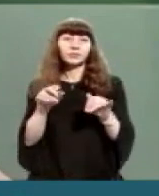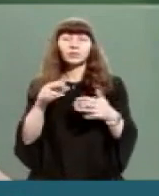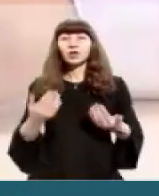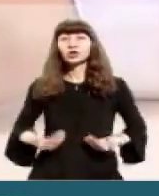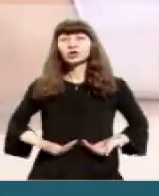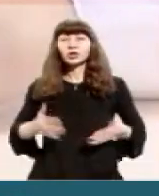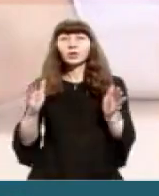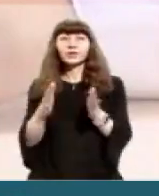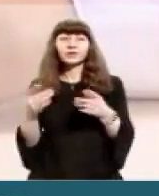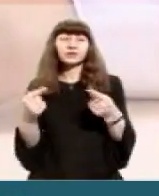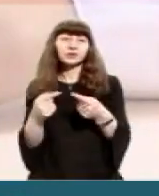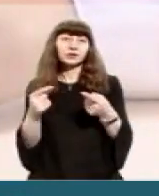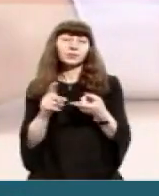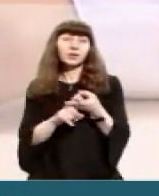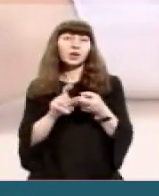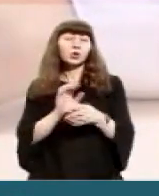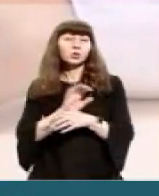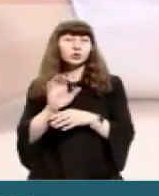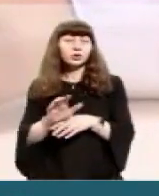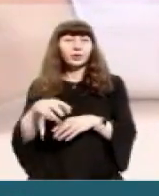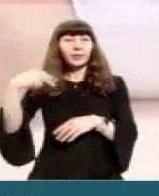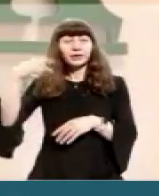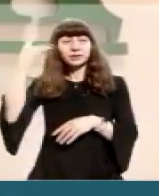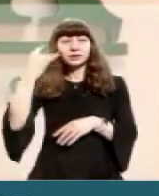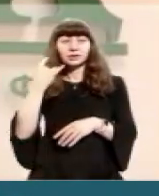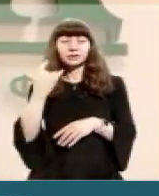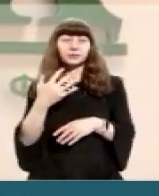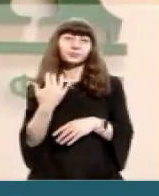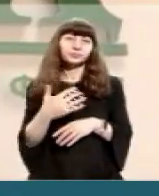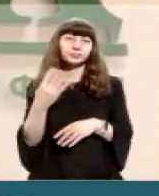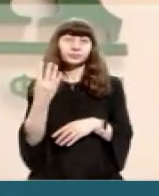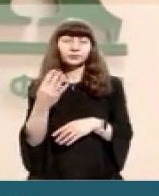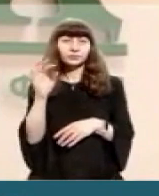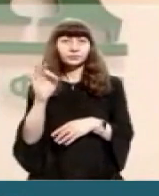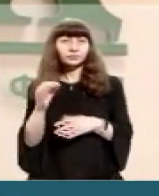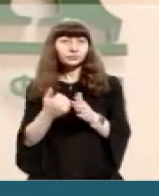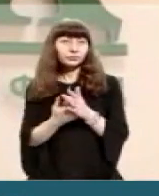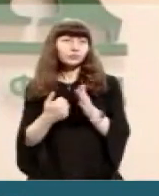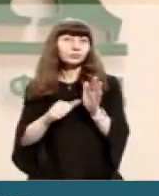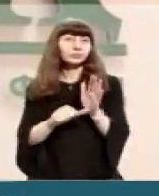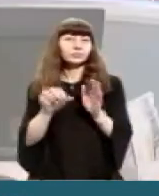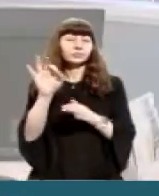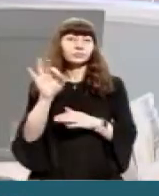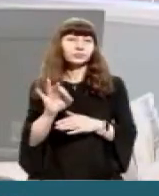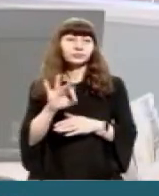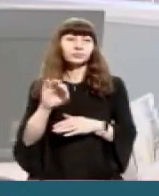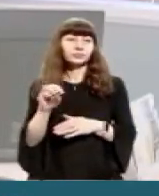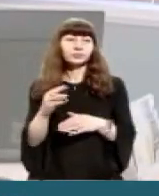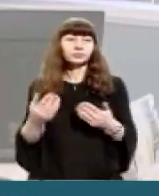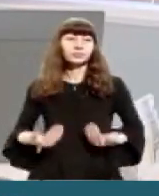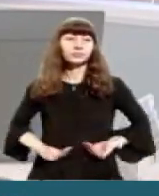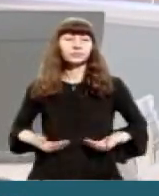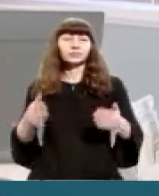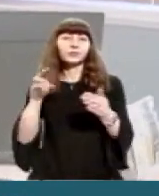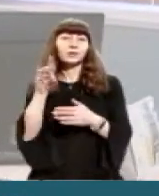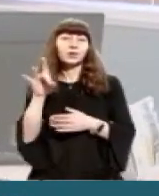в соответствии с поручением главы государства ее минимального размера с 54% до 60% от величины прожиточного